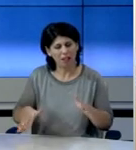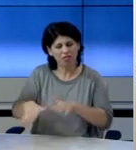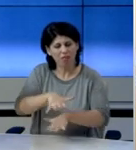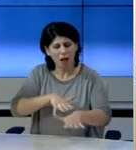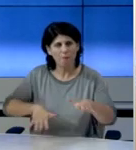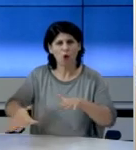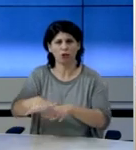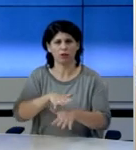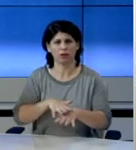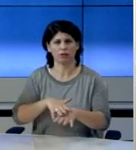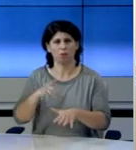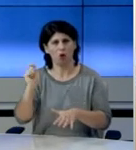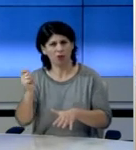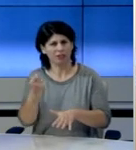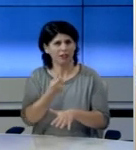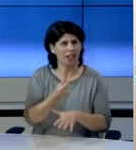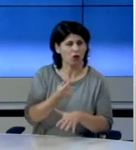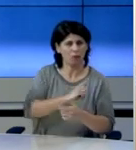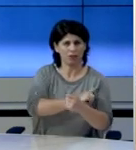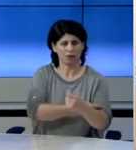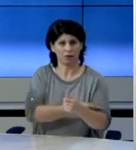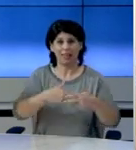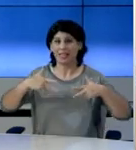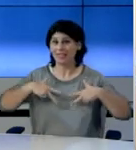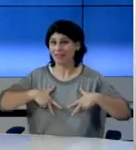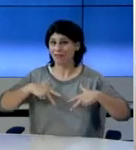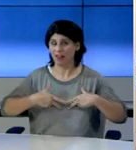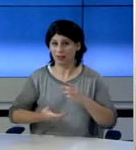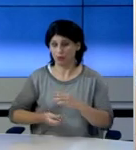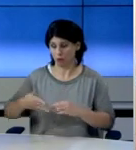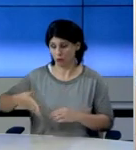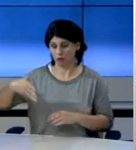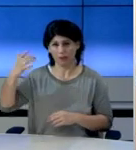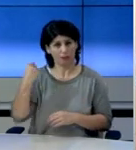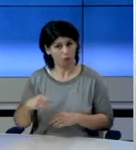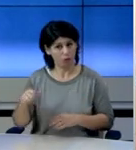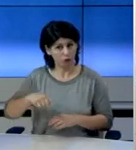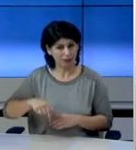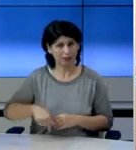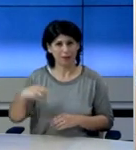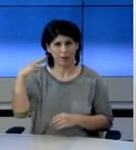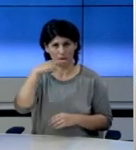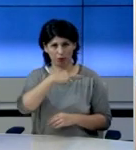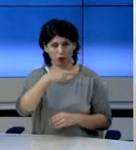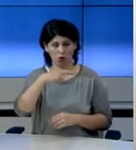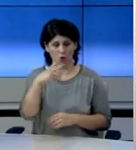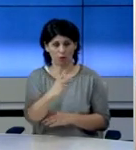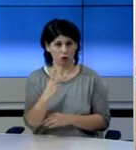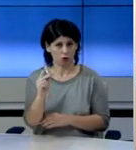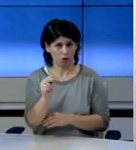εξουσίας. Η κυβέρνηση του κ. Μητσοτάκη, του απόντος και σήμερα Πρωθυπουργού από το